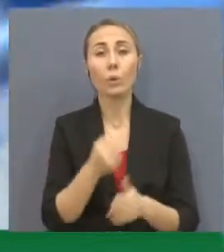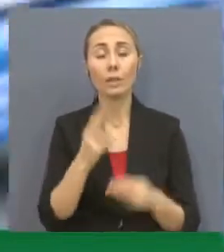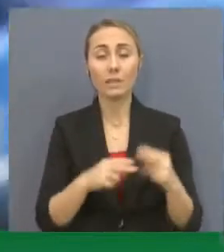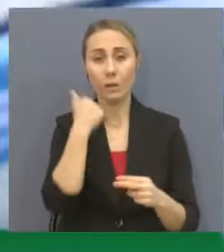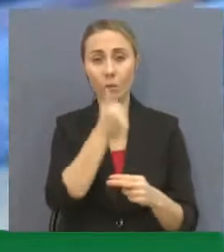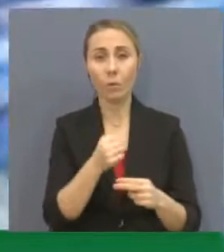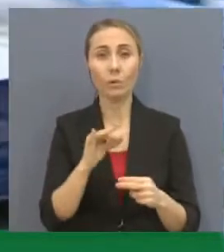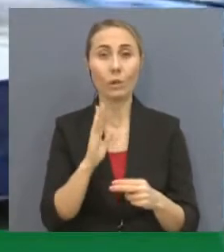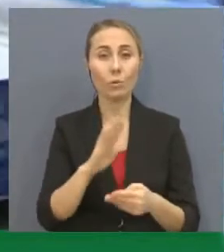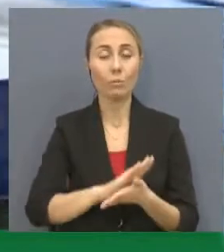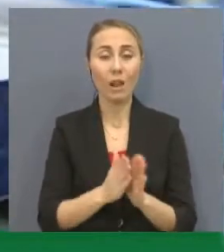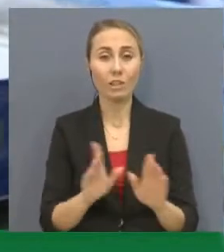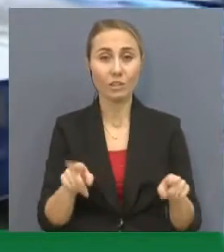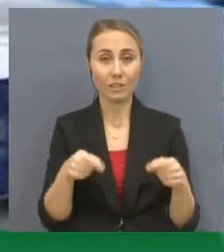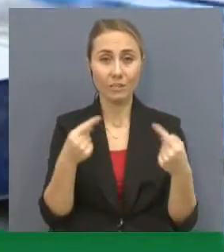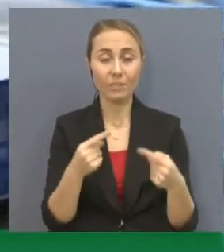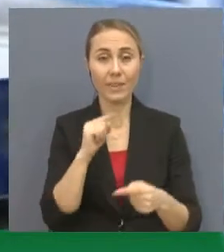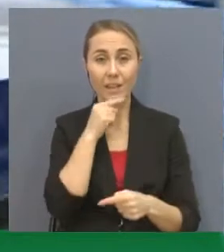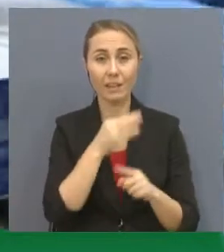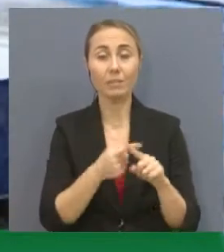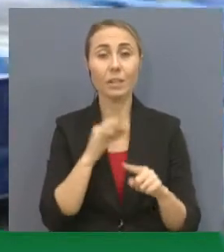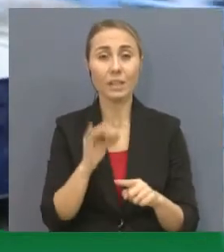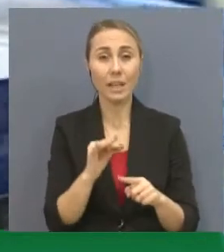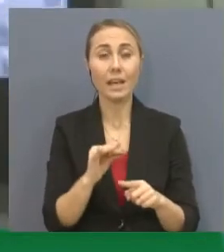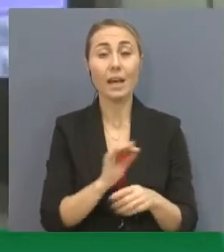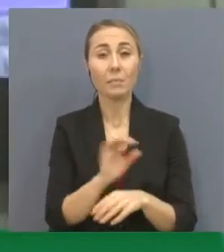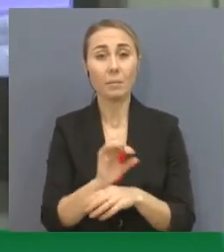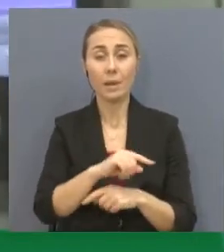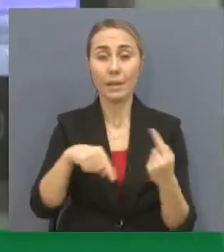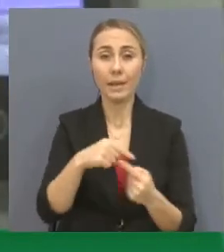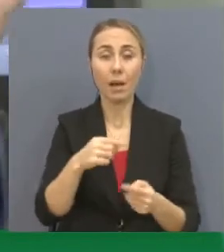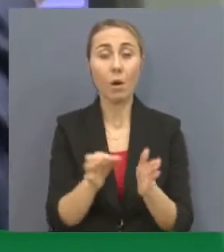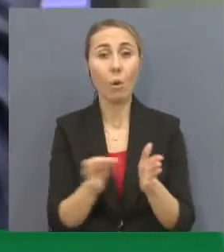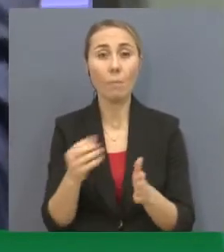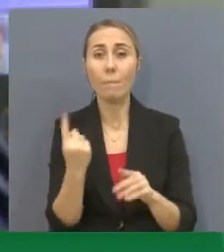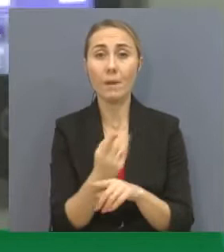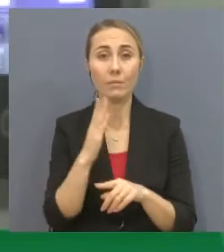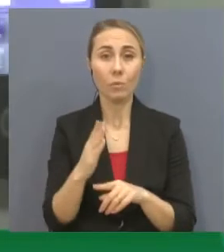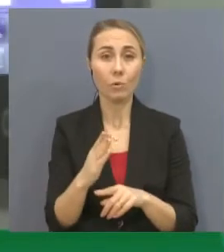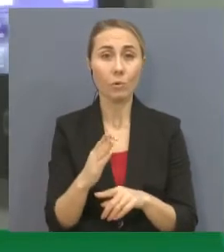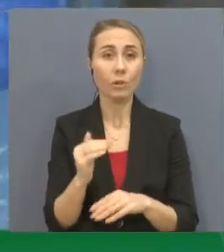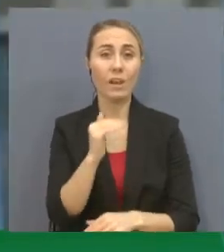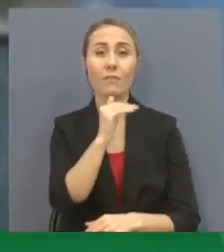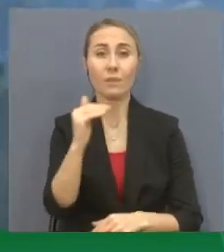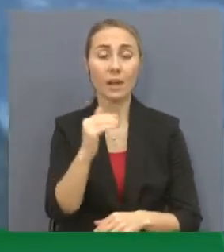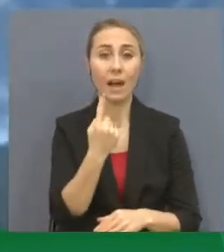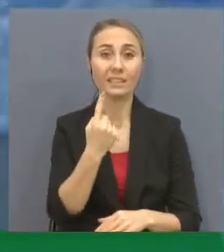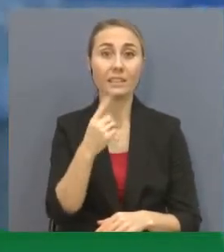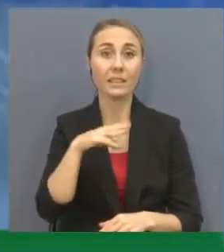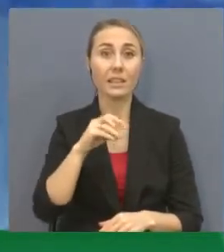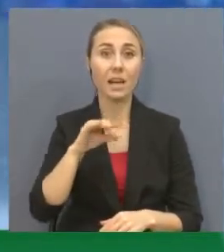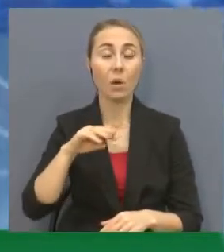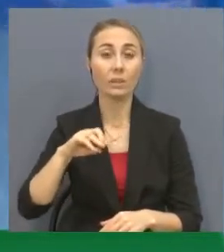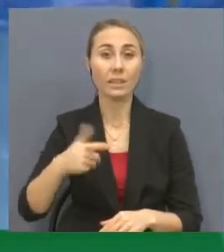промышленного производства в результате чего объемы товарной продукции по области впервые достигнут рекордные отметки 1 триллион тенге